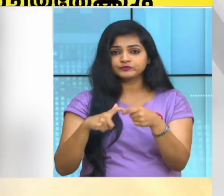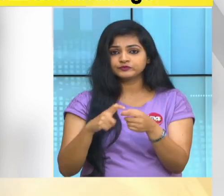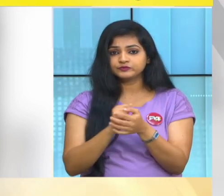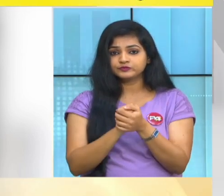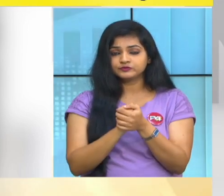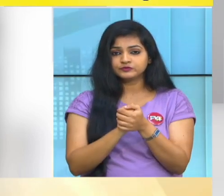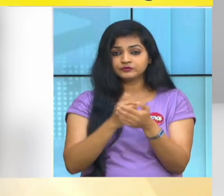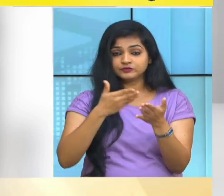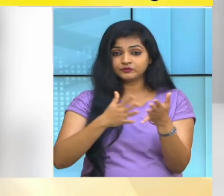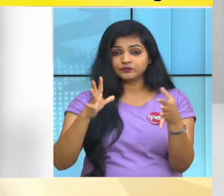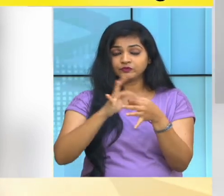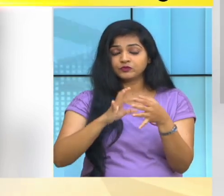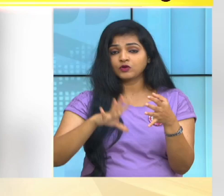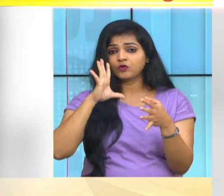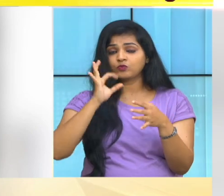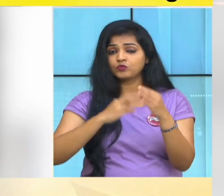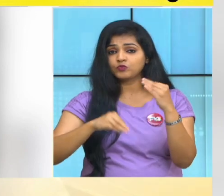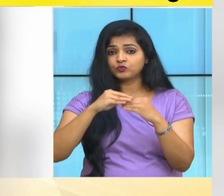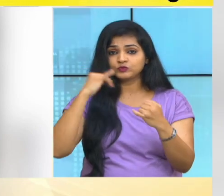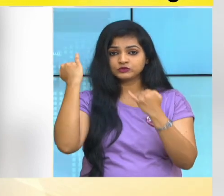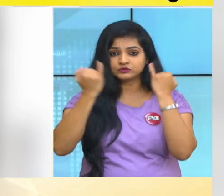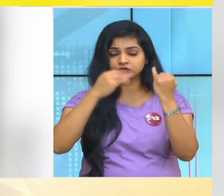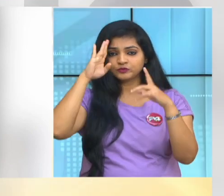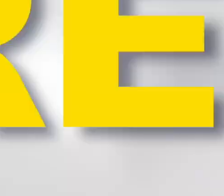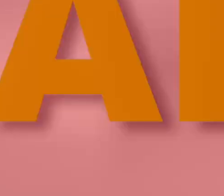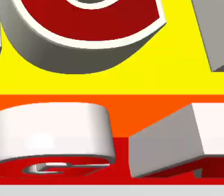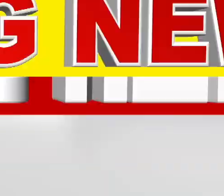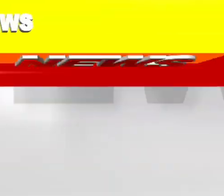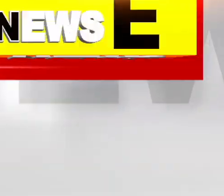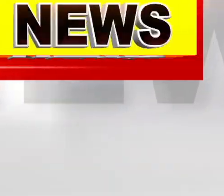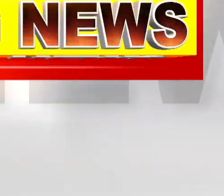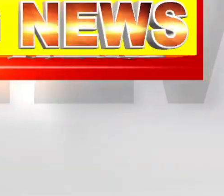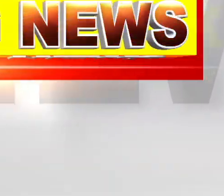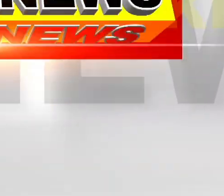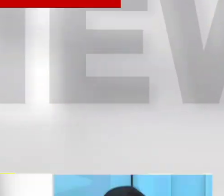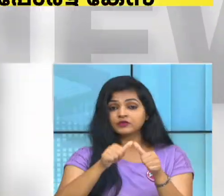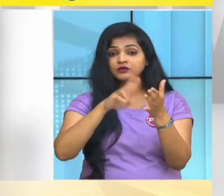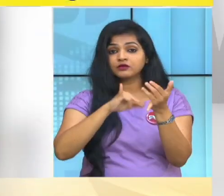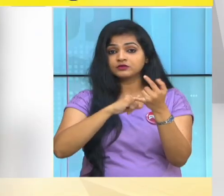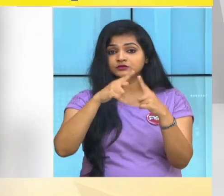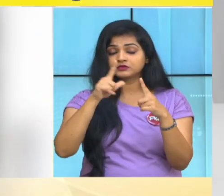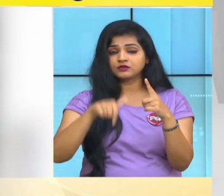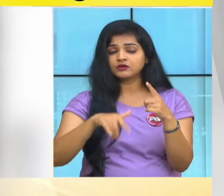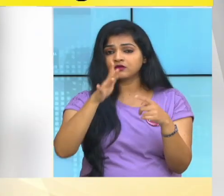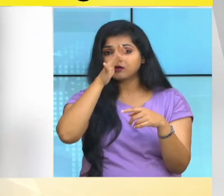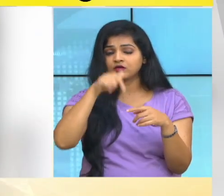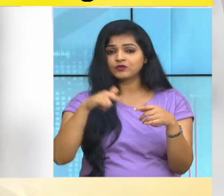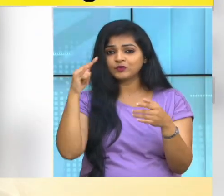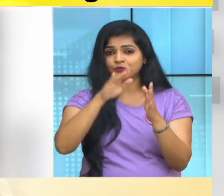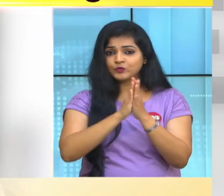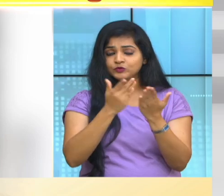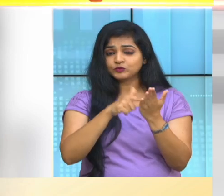രജിത്ത്, ഇതുമായി ബന്ധപ്പെട്ട് വളരെ ഗൗരവമുള്ള ഒരു അന്വേഷണമാണ് പോലീസ് ഇപ്പോൾ നടത്തി വരുന്നത്. മാത്രവുമല്ല, അൻസിലാണ് വ്യാജ പാസ്പോർട്ടുകൾ നിർമ്മിക്കാൻ ഒത്താശ